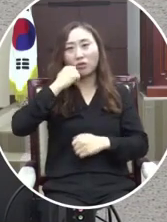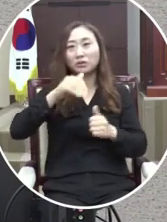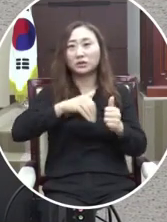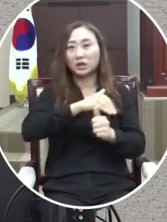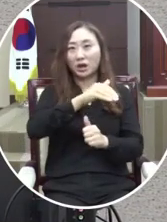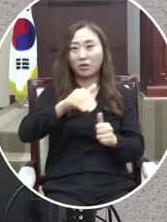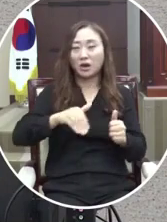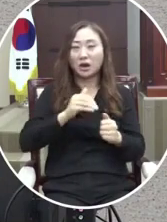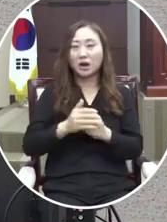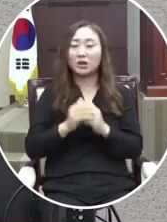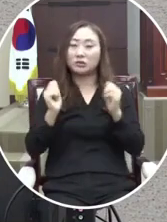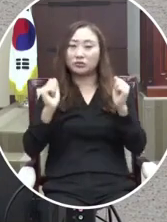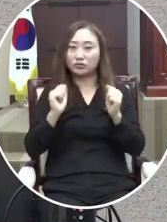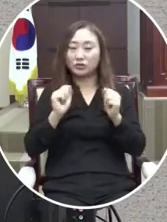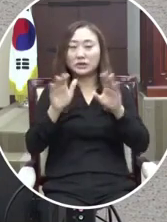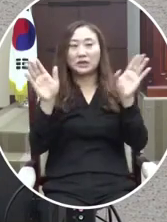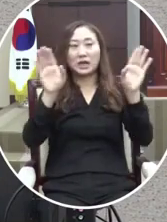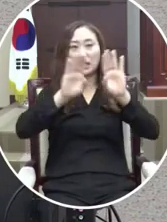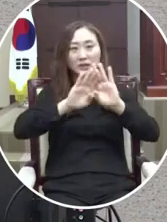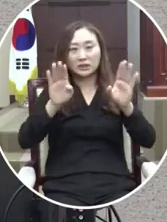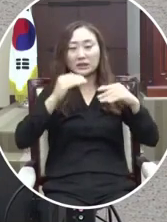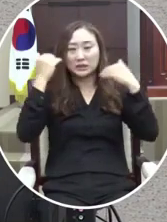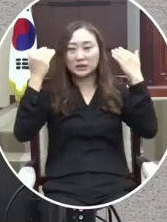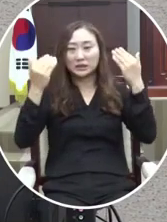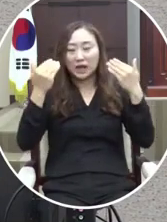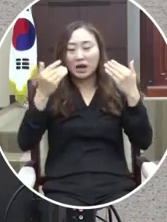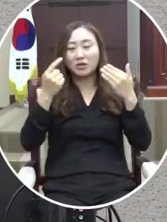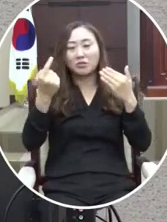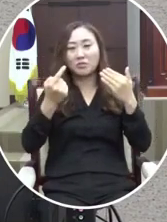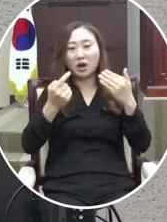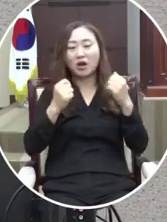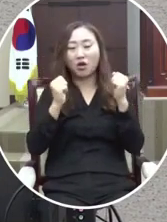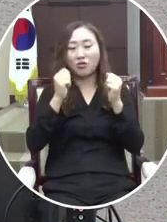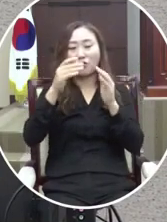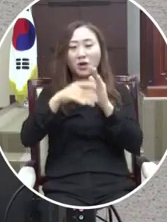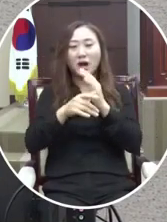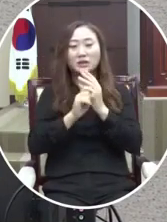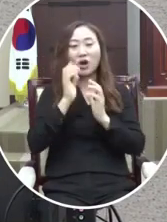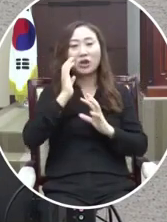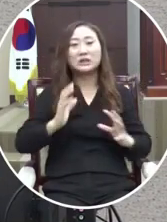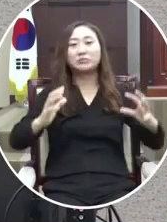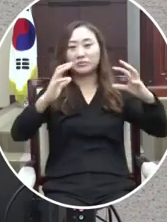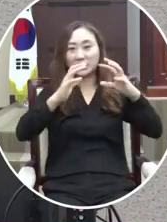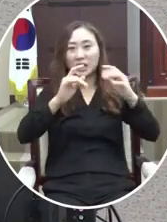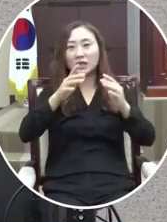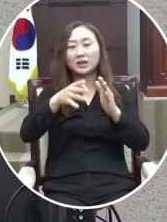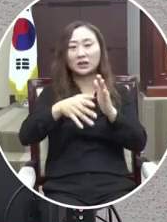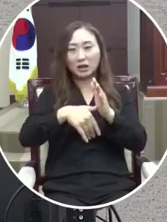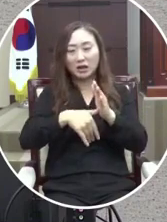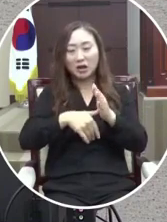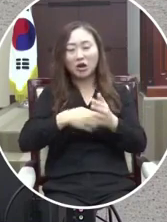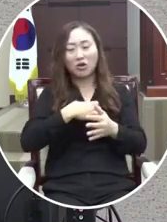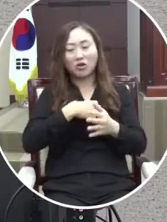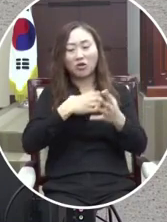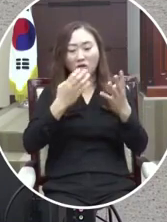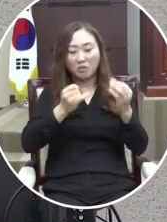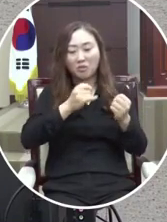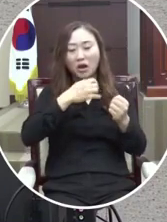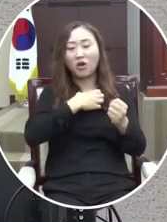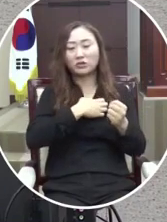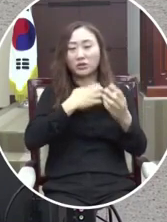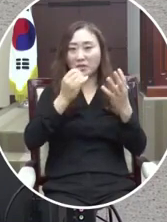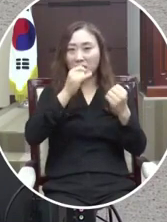있습니다. 추워지는 날씨와 다가오는 김장철에 걱정이 많습니다. 우리 주위에 도움이 필요한 곳은